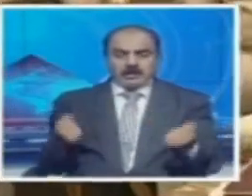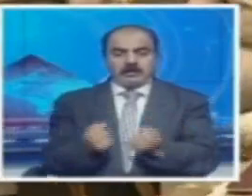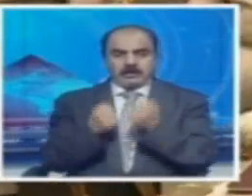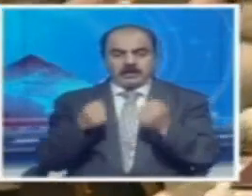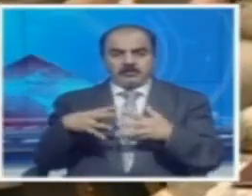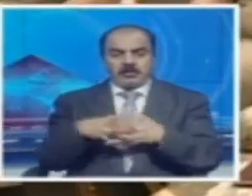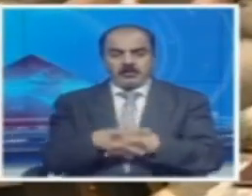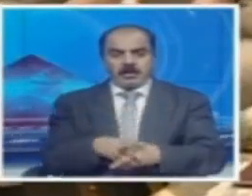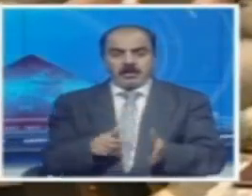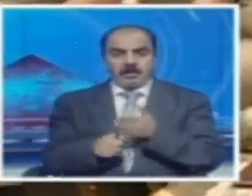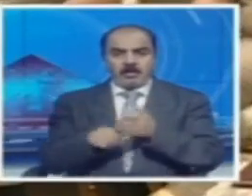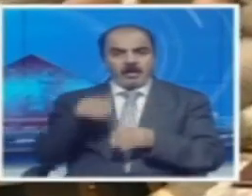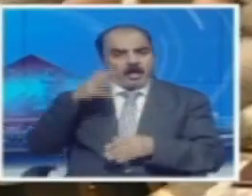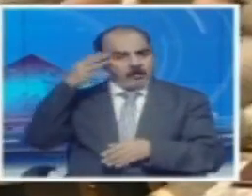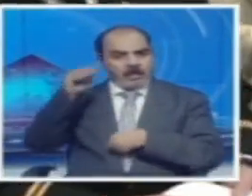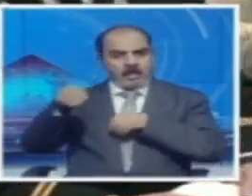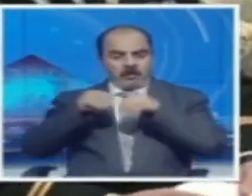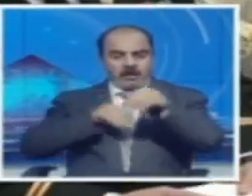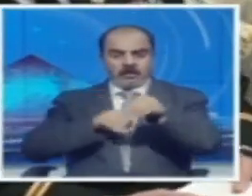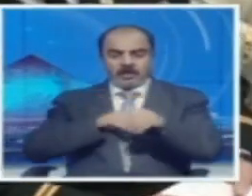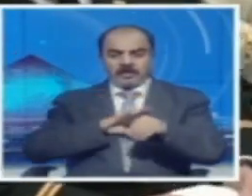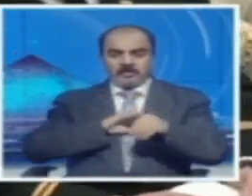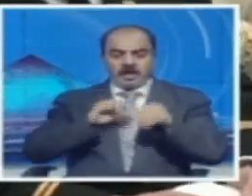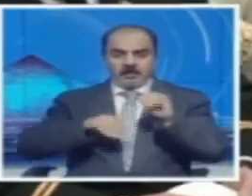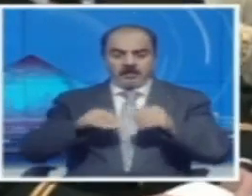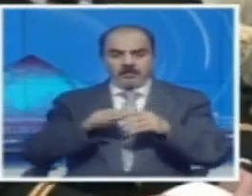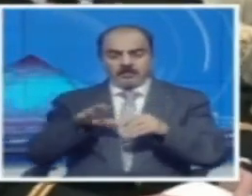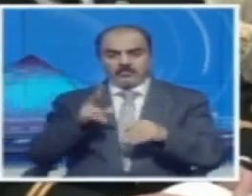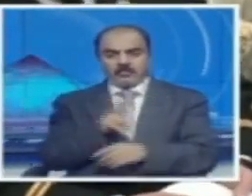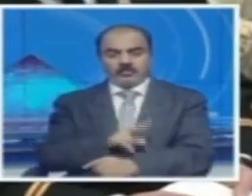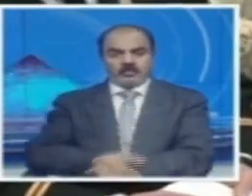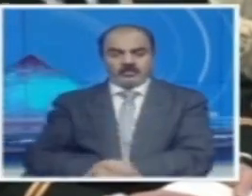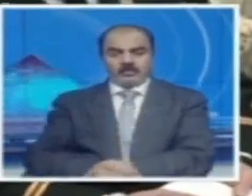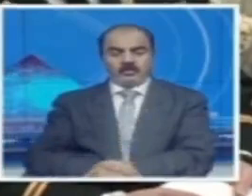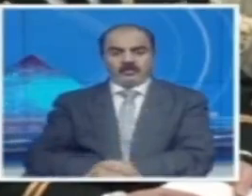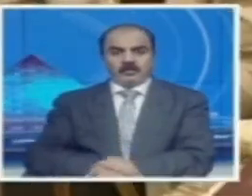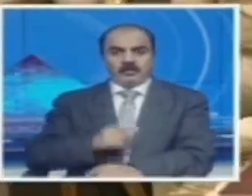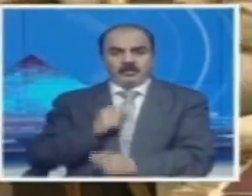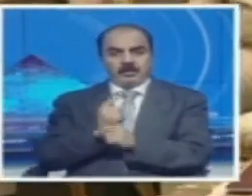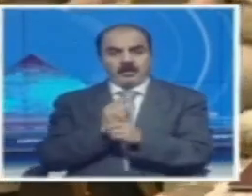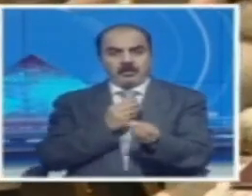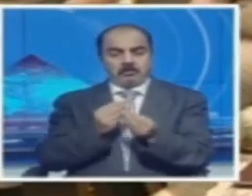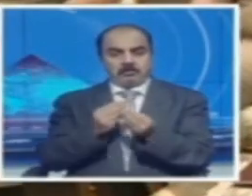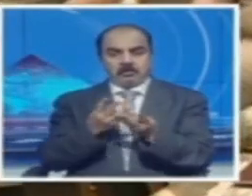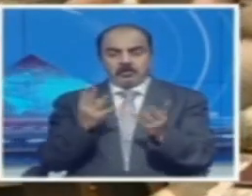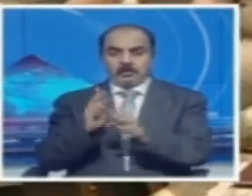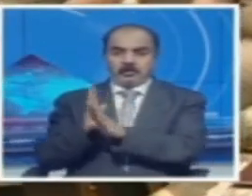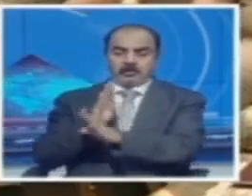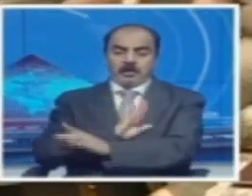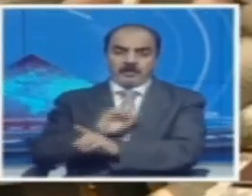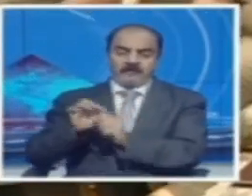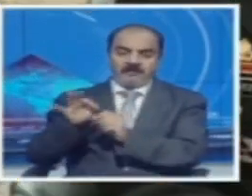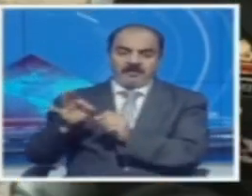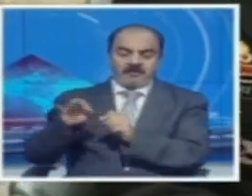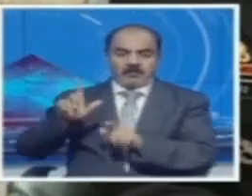المشتركة وتبادل الخبرات بين القوات المسلحة لكلا البلدين. حضر اللقاء عدد من قادة القوات